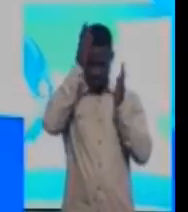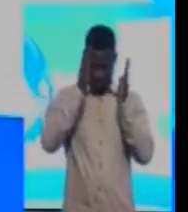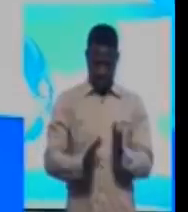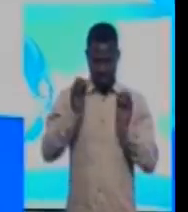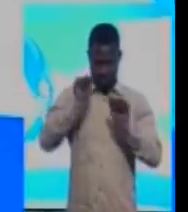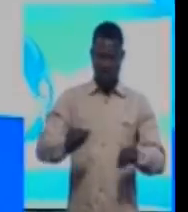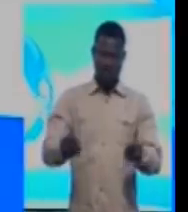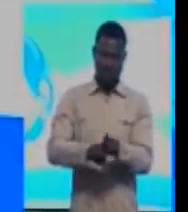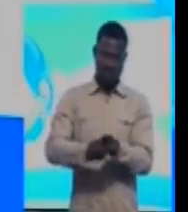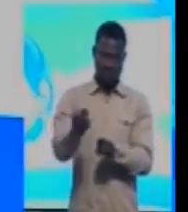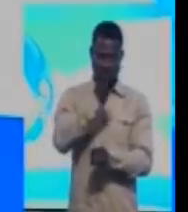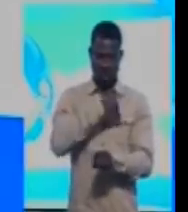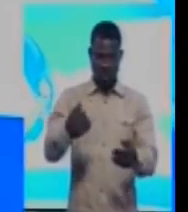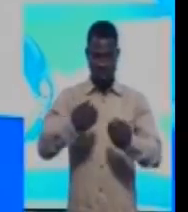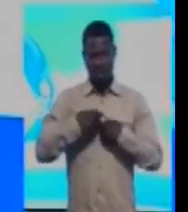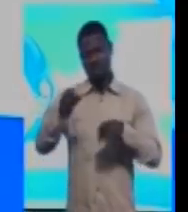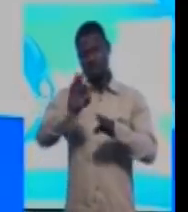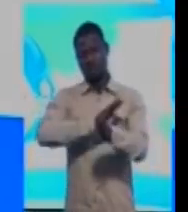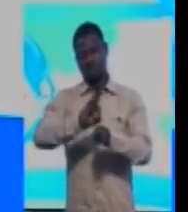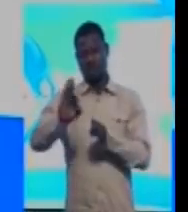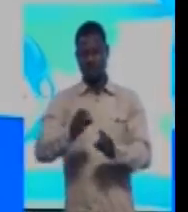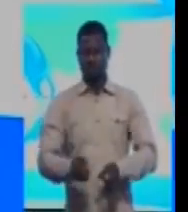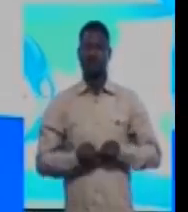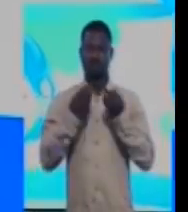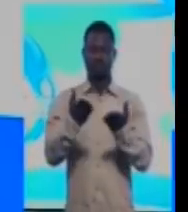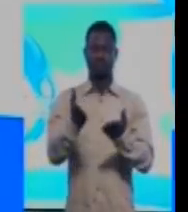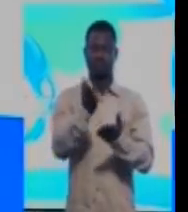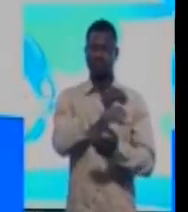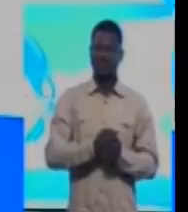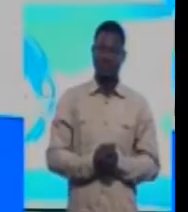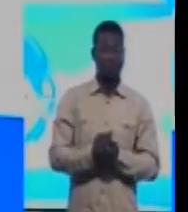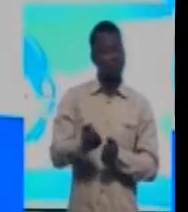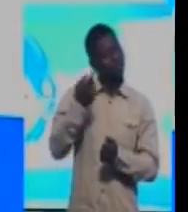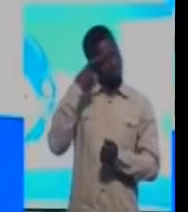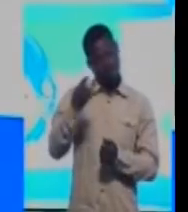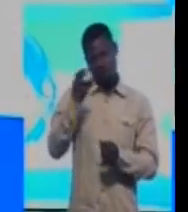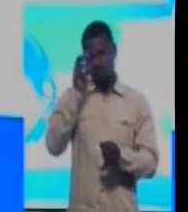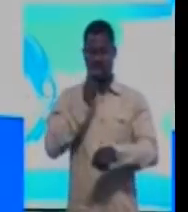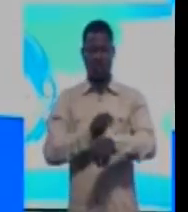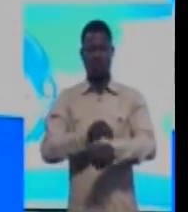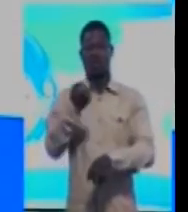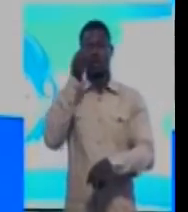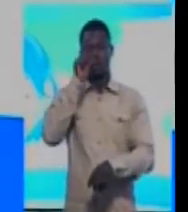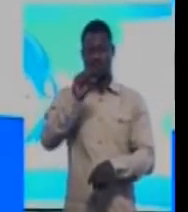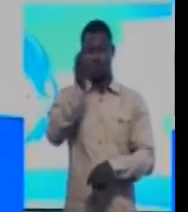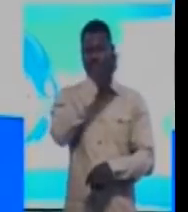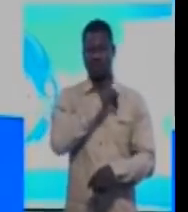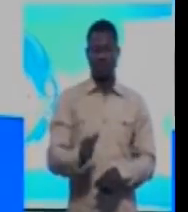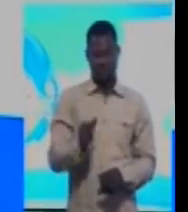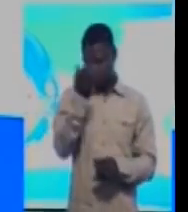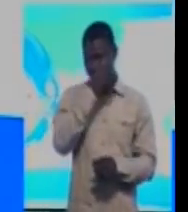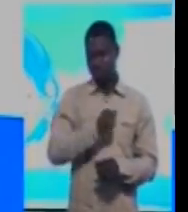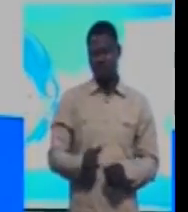également bénéficier de la formation dispensée. Et pour l'instant, ce sont deux filières qui sont opérationnelles pour deux